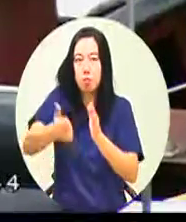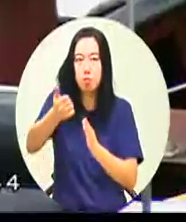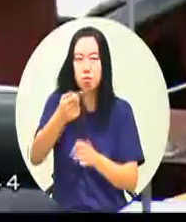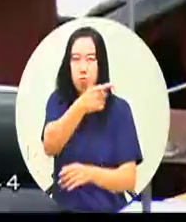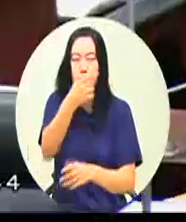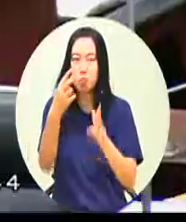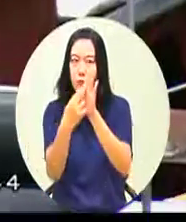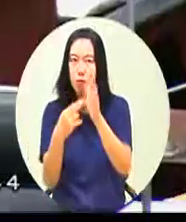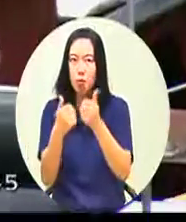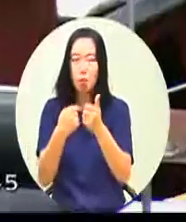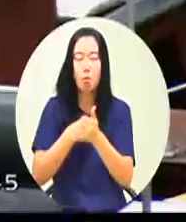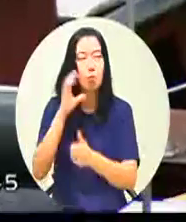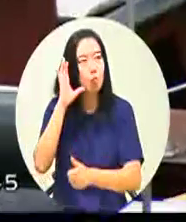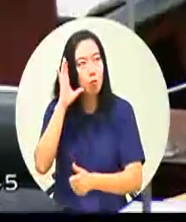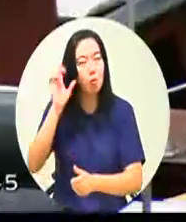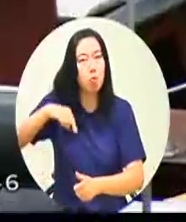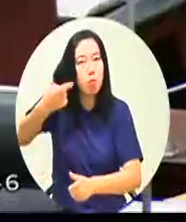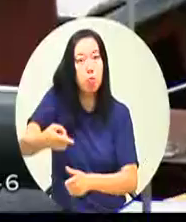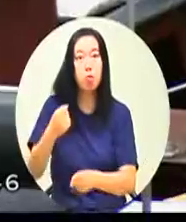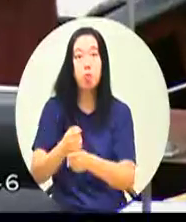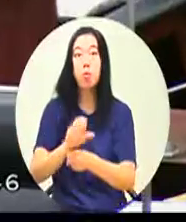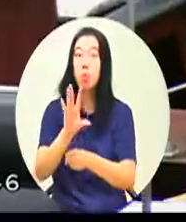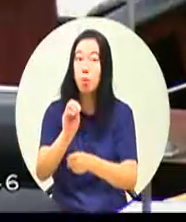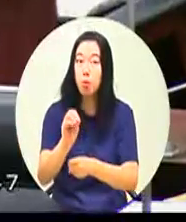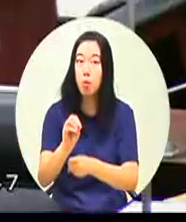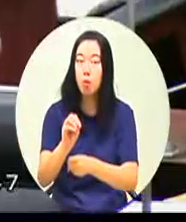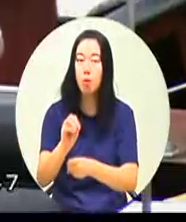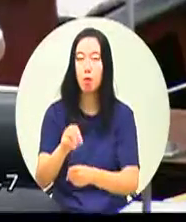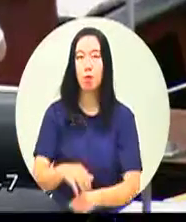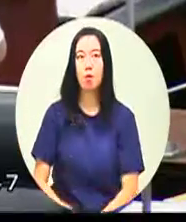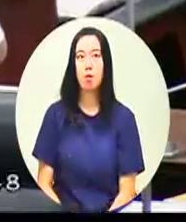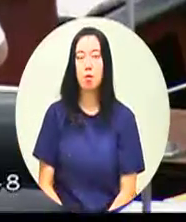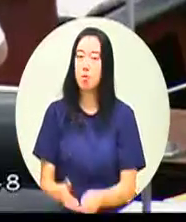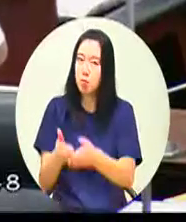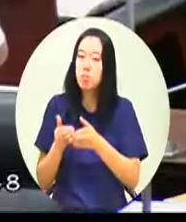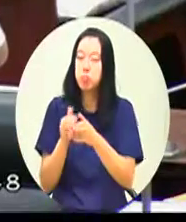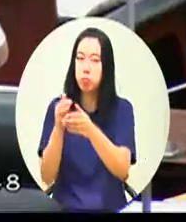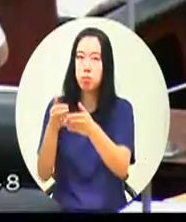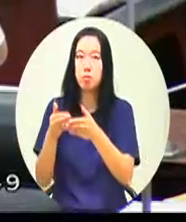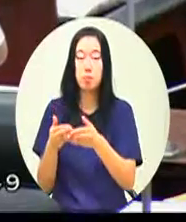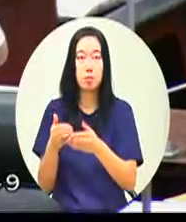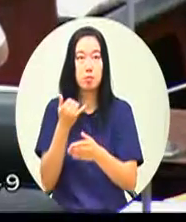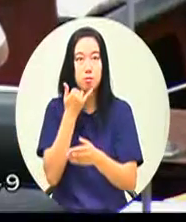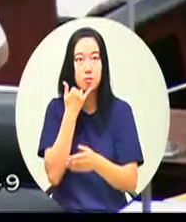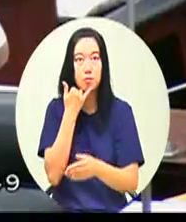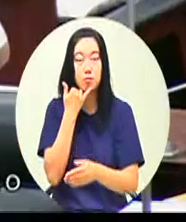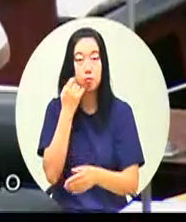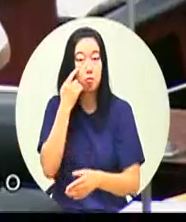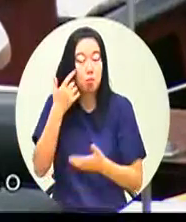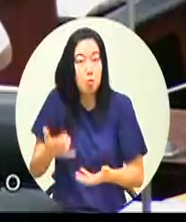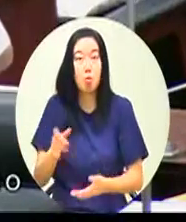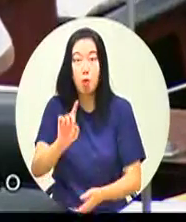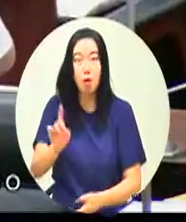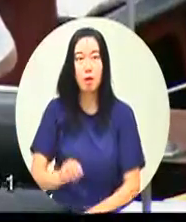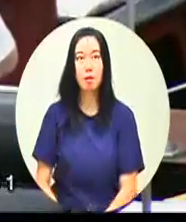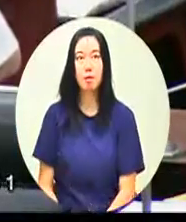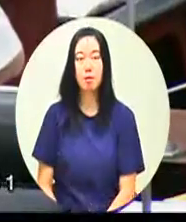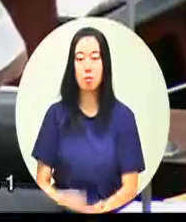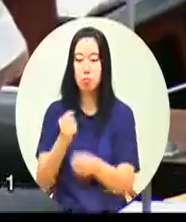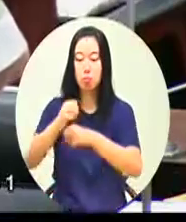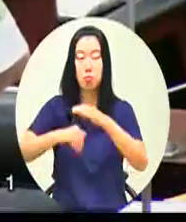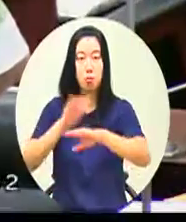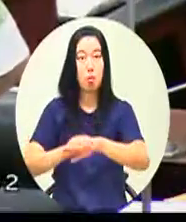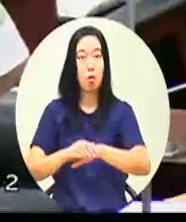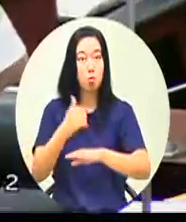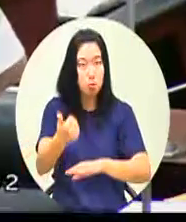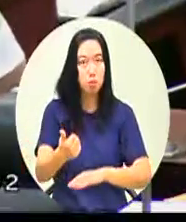啊后续吼、哦、后续一定爱加减减看安怎做，我。上重要的会当完成上好啦吼，